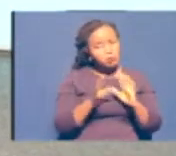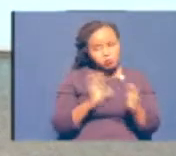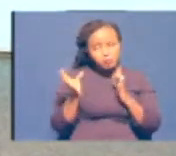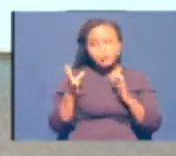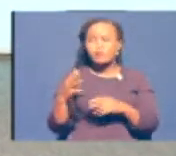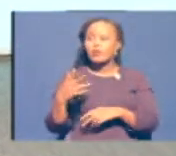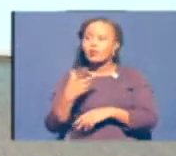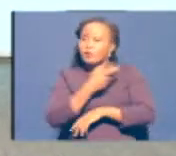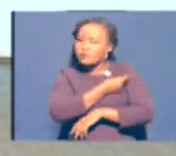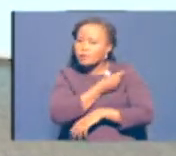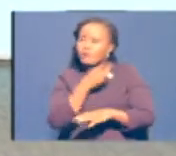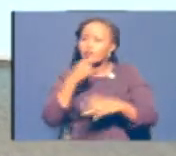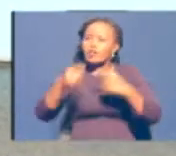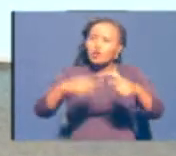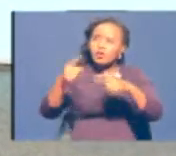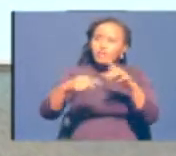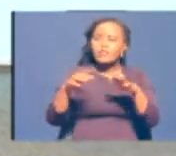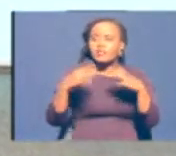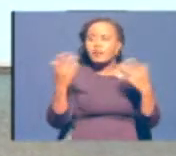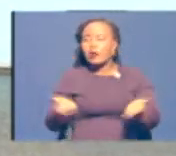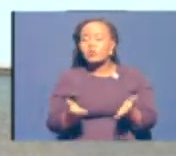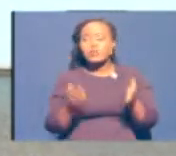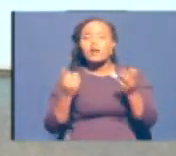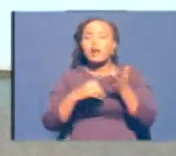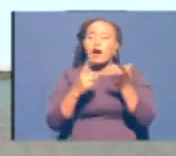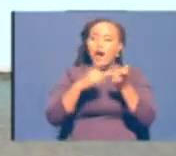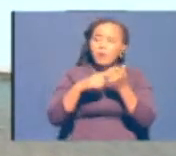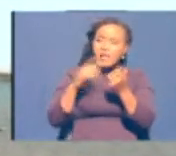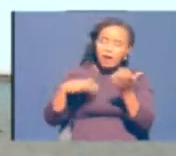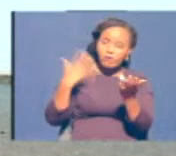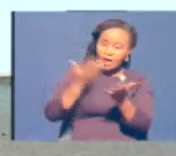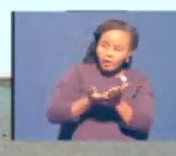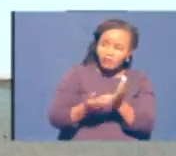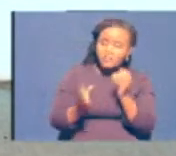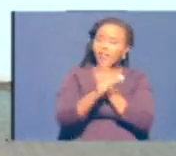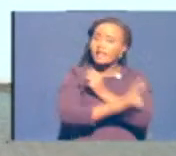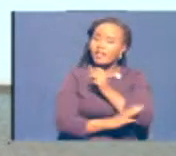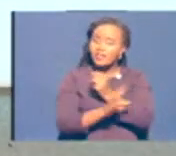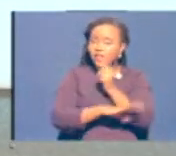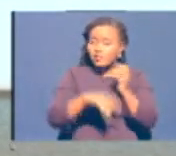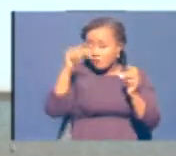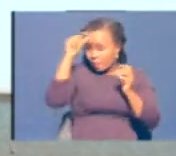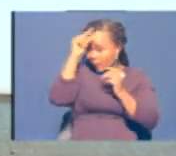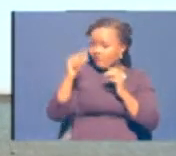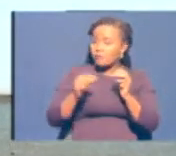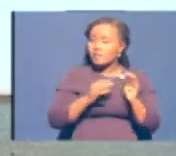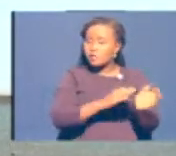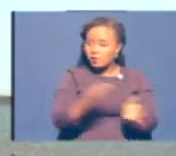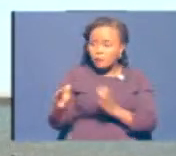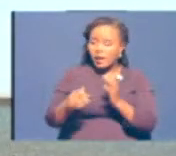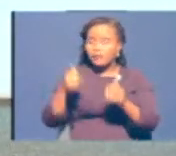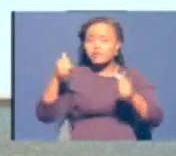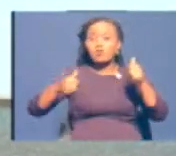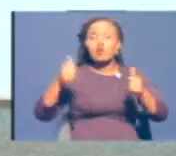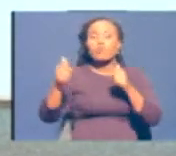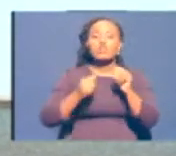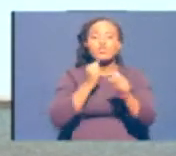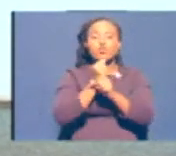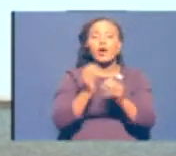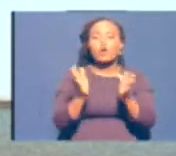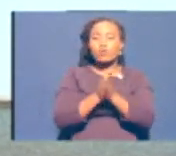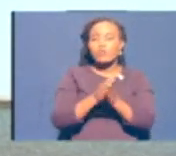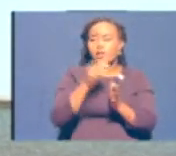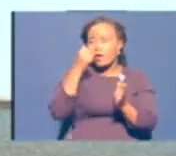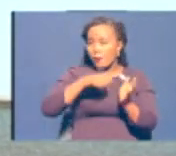zinaendelea vipi, ni ngapi zimefika humu nchini, na serikali inafanya mikakati ipi kushirikiana na wale wa sekta ya kibinafsi kuhakikisha